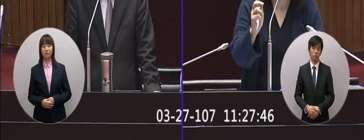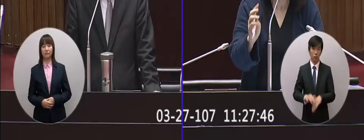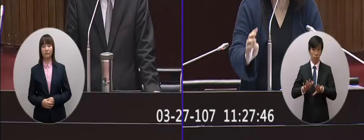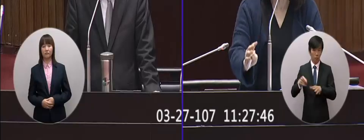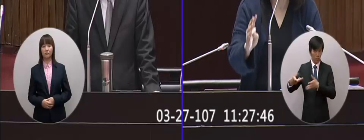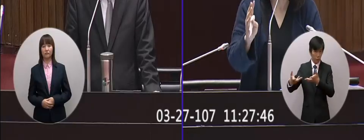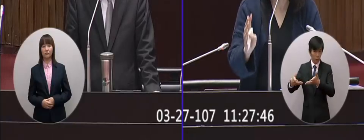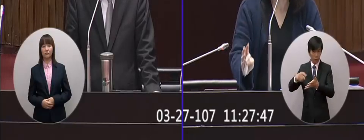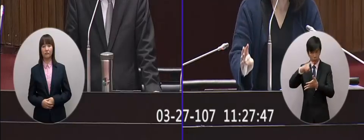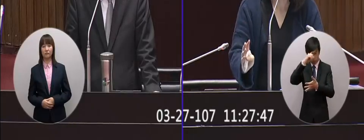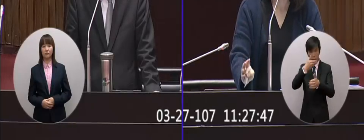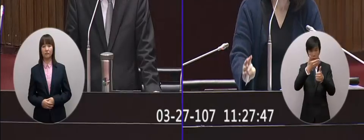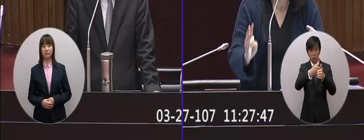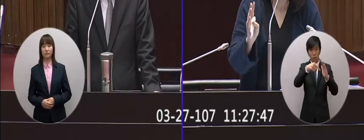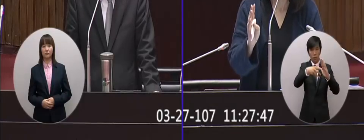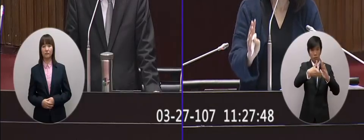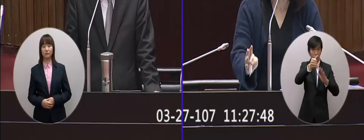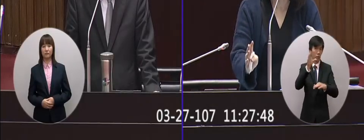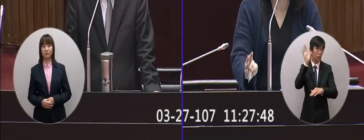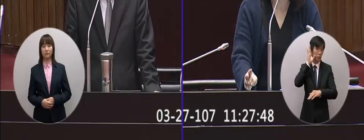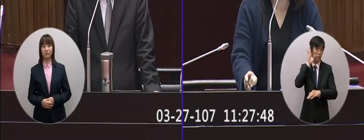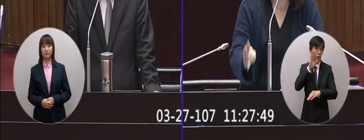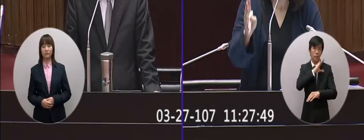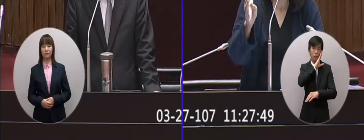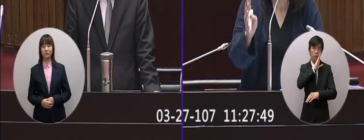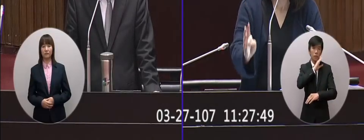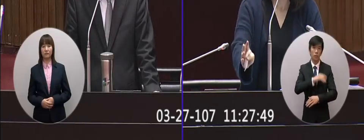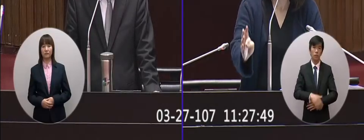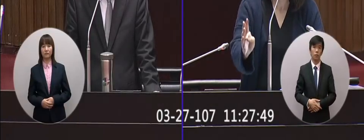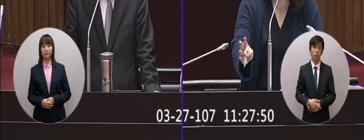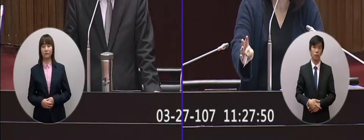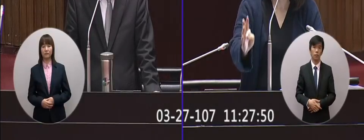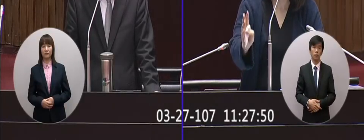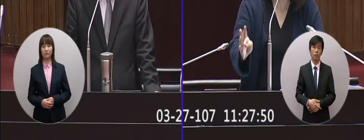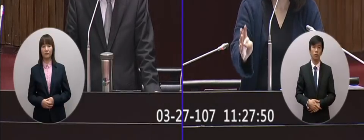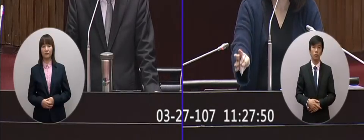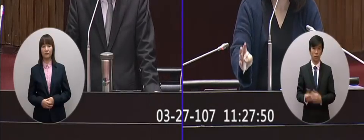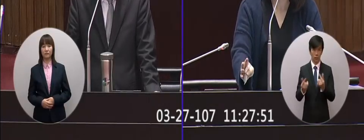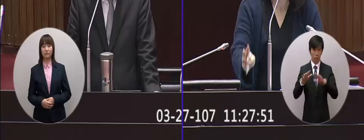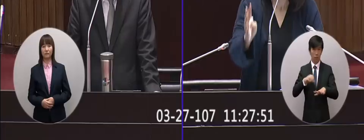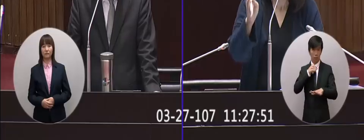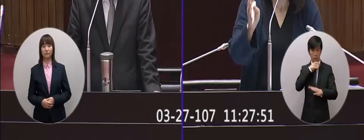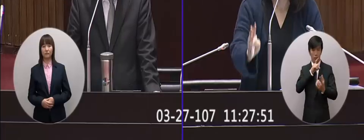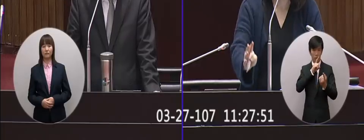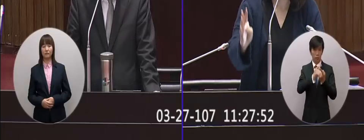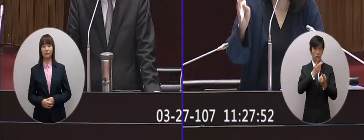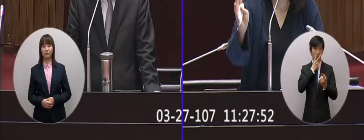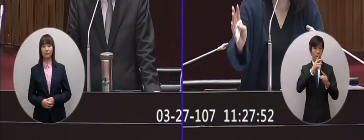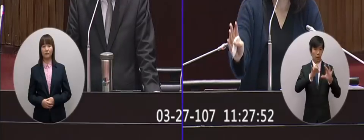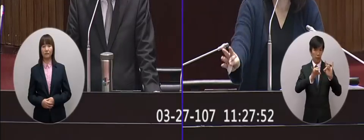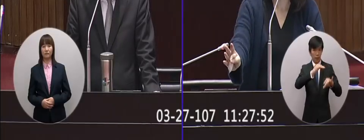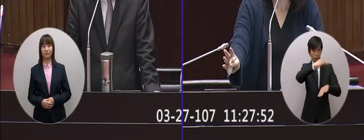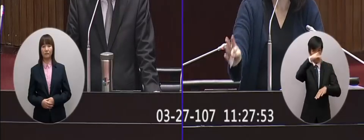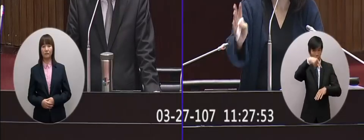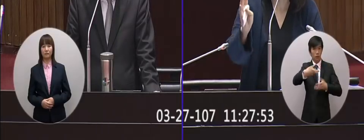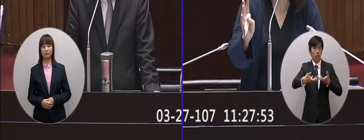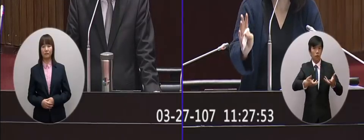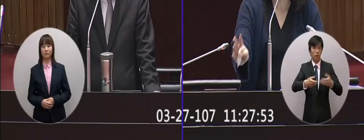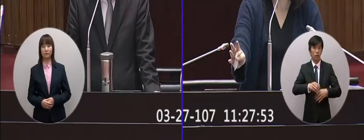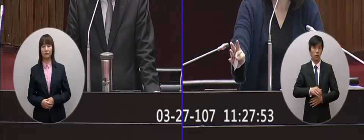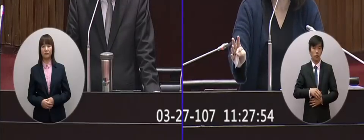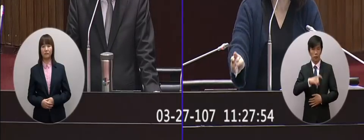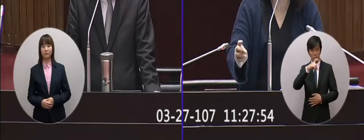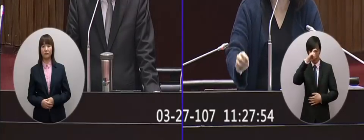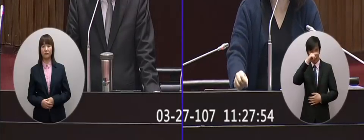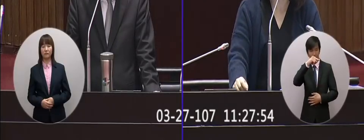考，当我们一直在讨论这个亚尼新城矿山怎么样去剥夺，怎么样